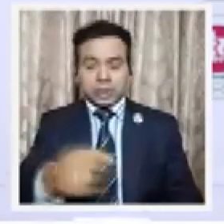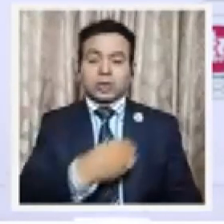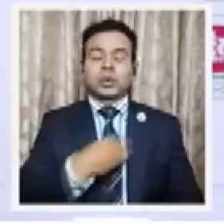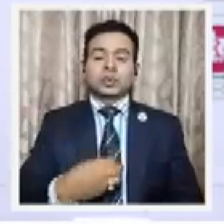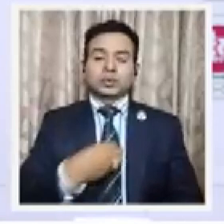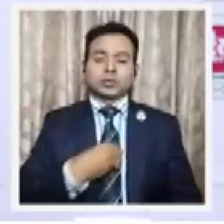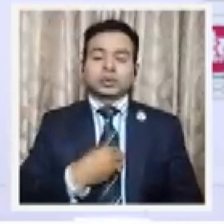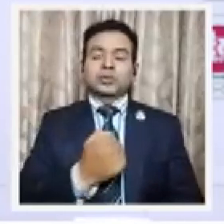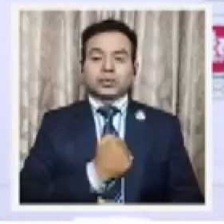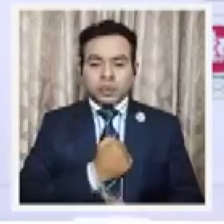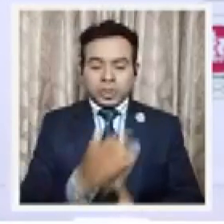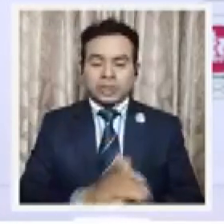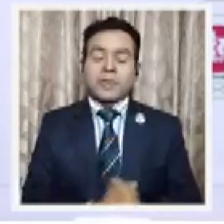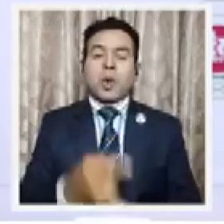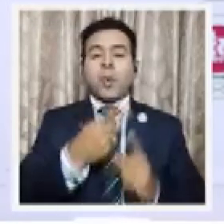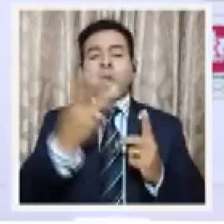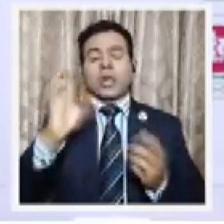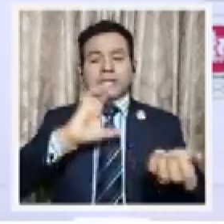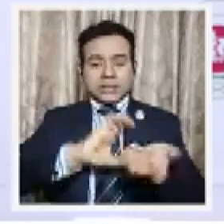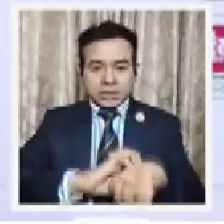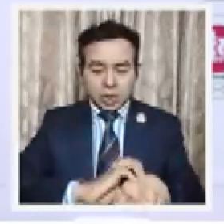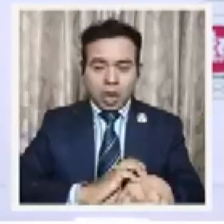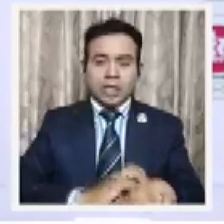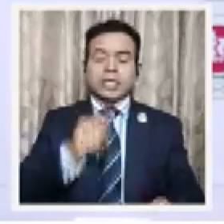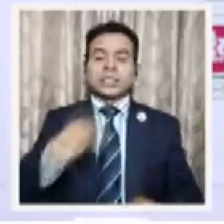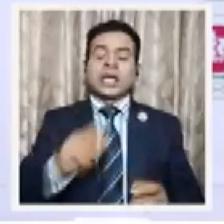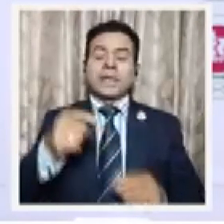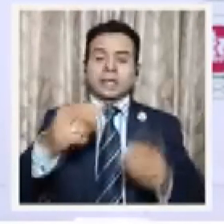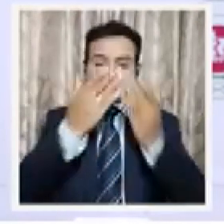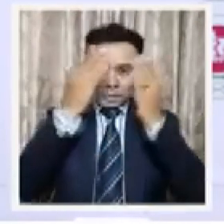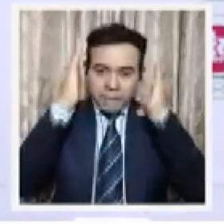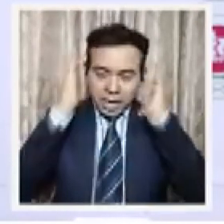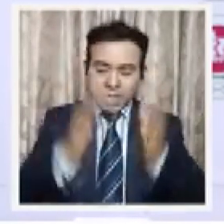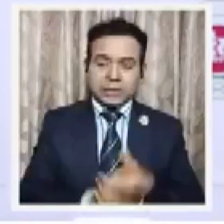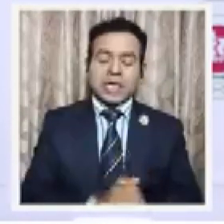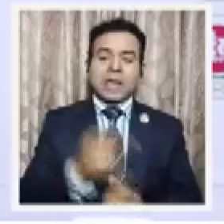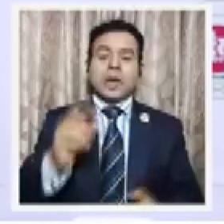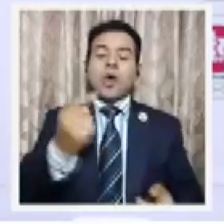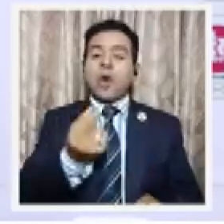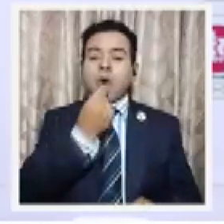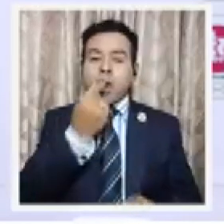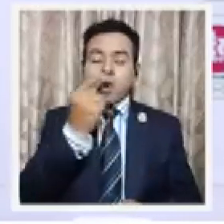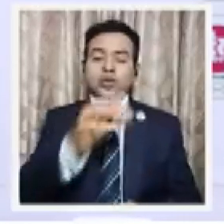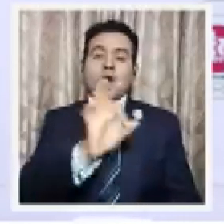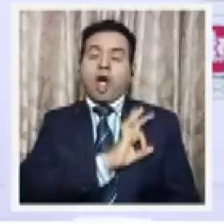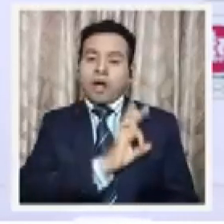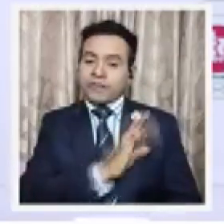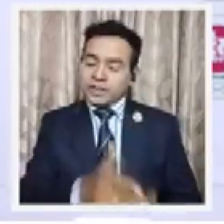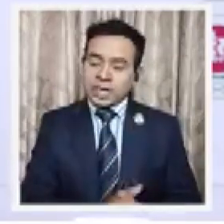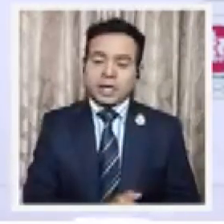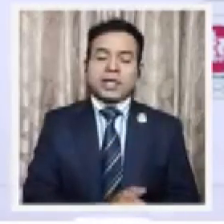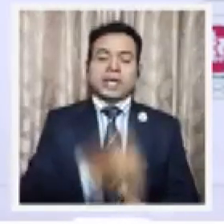করেছেন সবার রুহের মাগফেরাত কামনা করছি। এই ক্ষেত্রে কাজ করে যাচ্ছেন সম্মুখ সারির অনেক যোদ্ধা, চিকিৎসক,